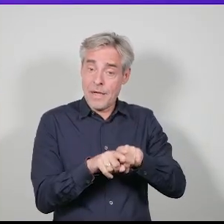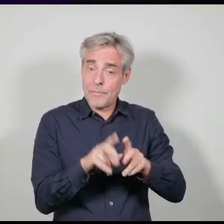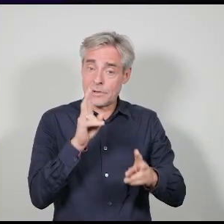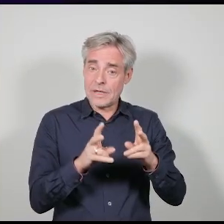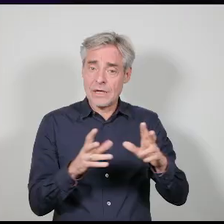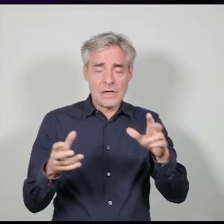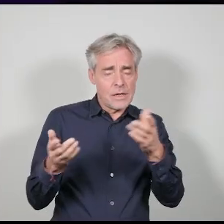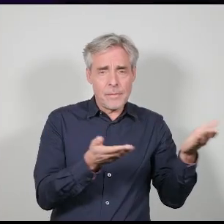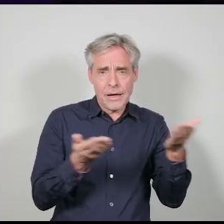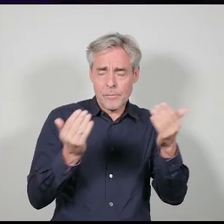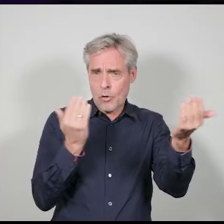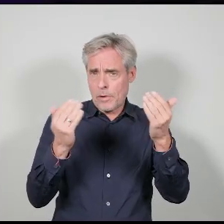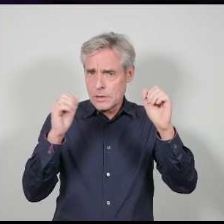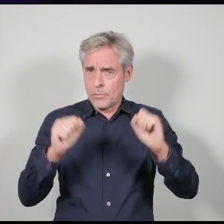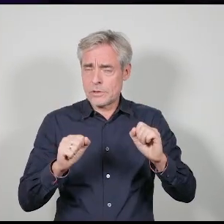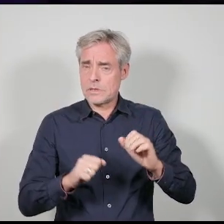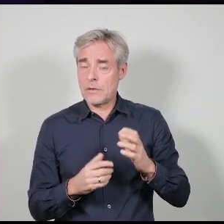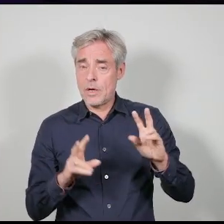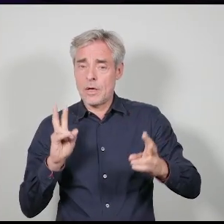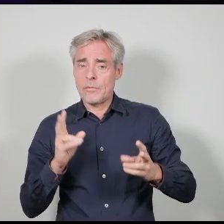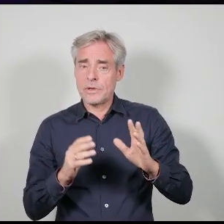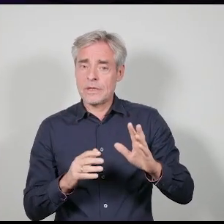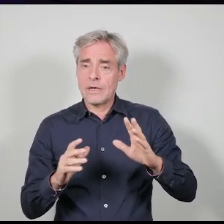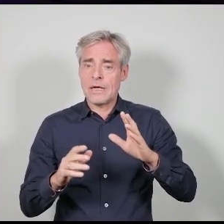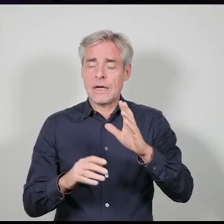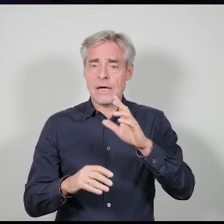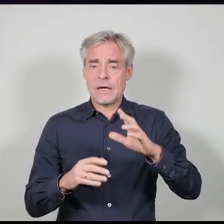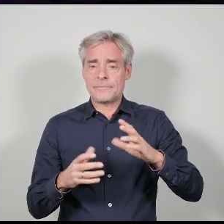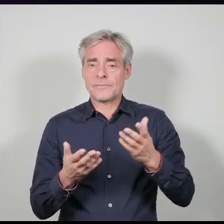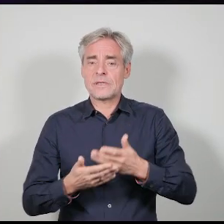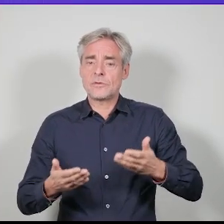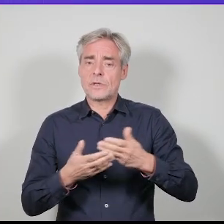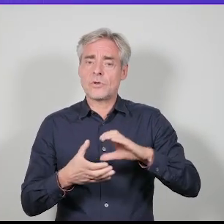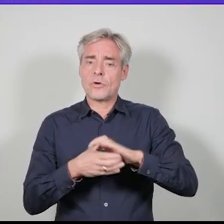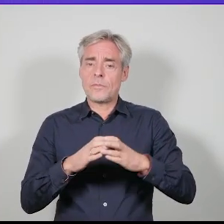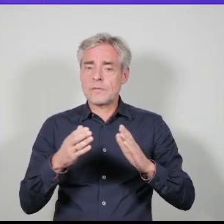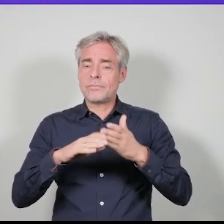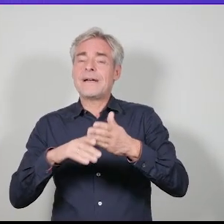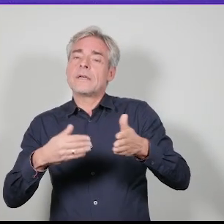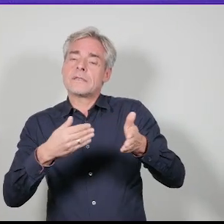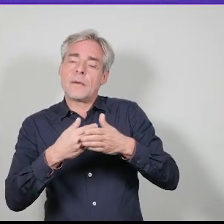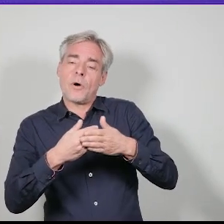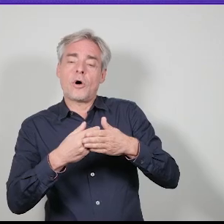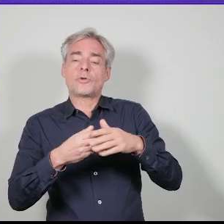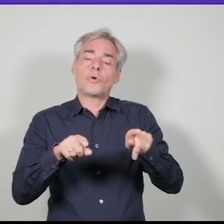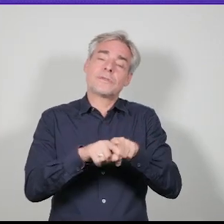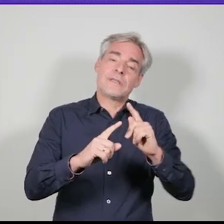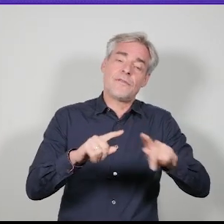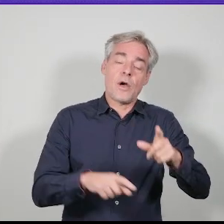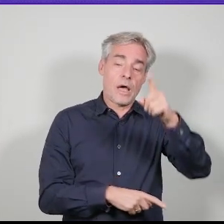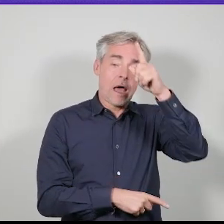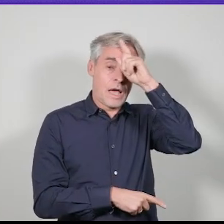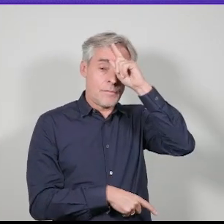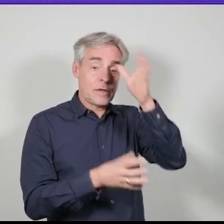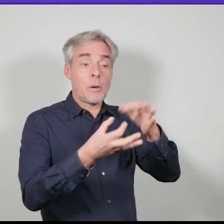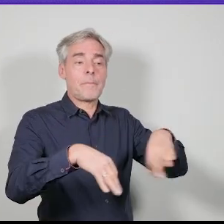y a un parallèle et en quoi est-ce que ça permet d'aller vers les cas complexes? Alors c'est un peu pareil, mais c'est un peu différent. Disons en Allemagne, il y a quelque chose